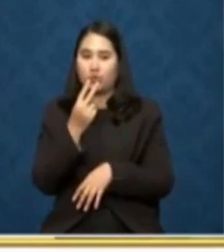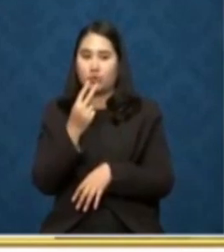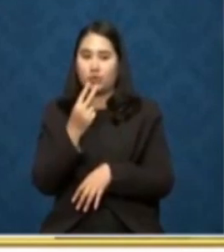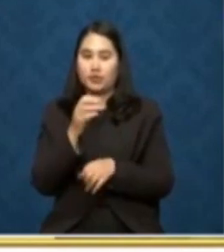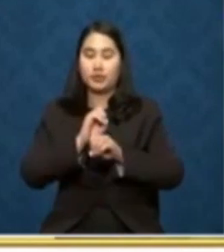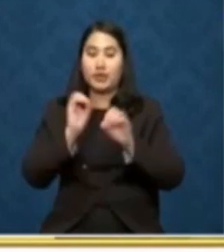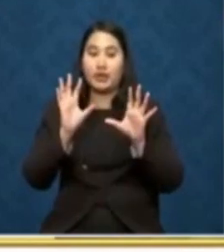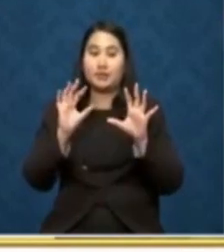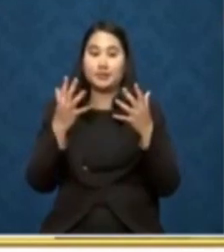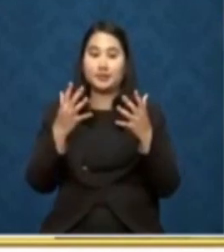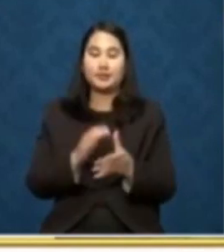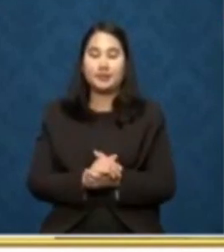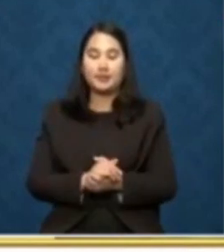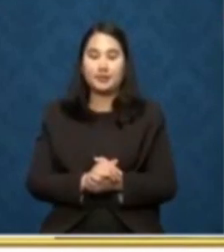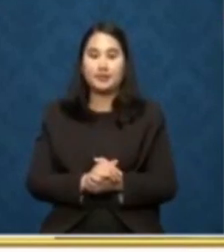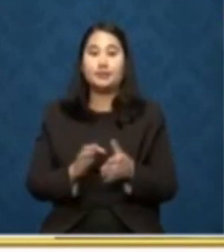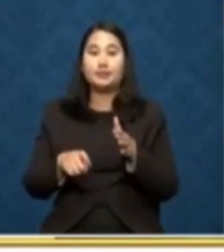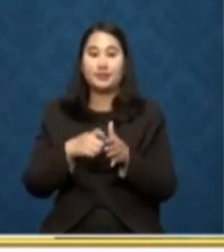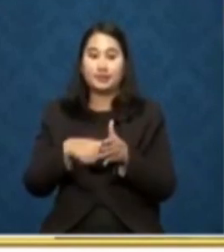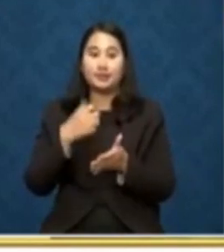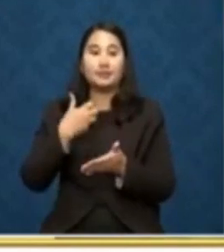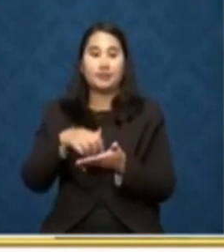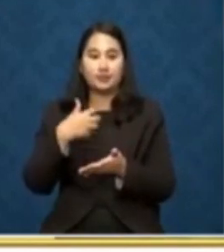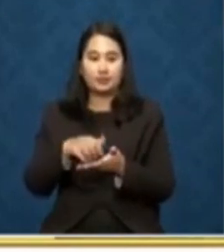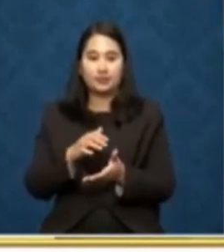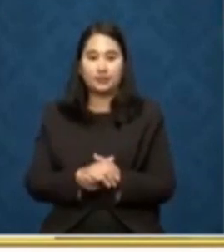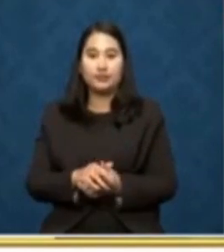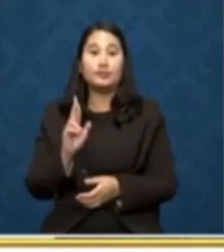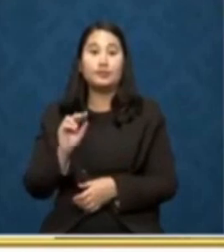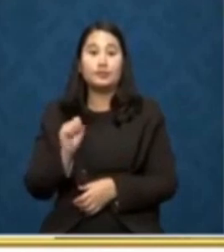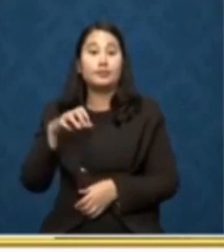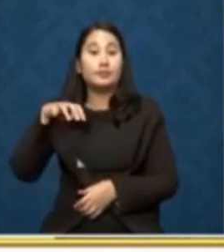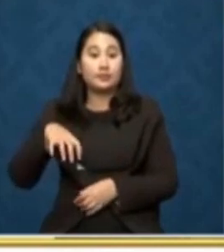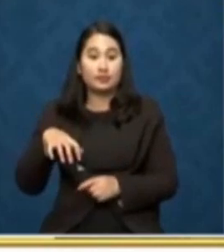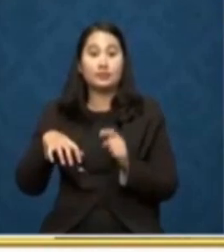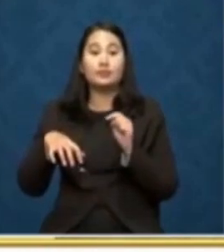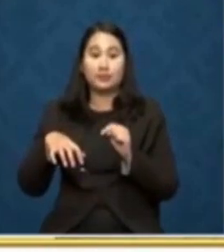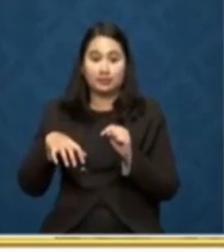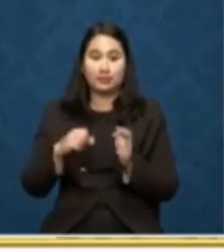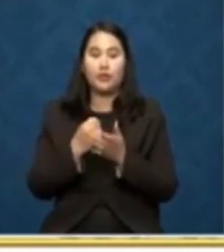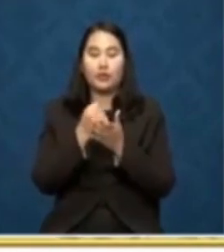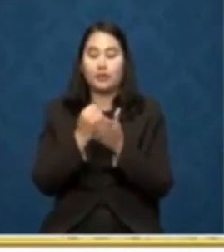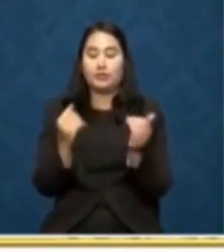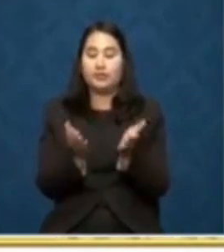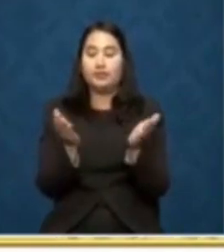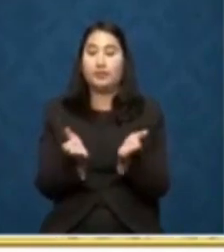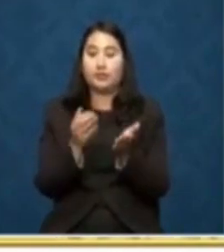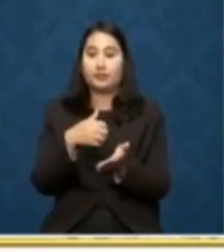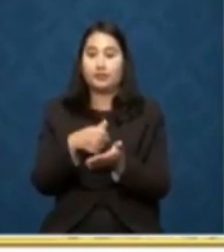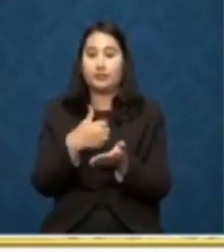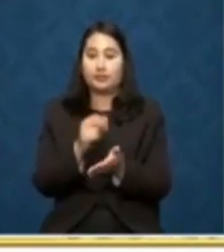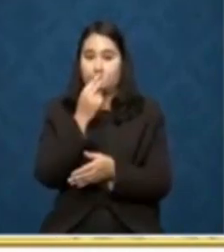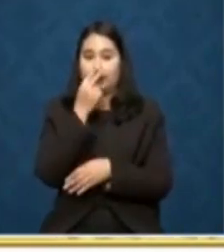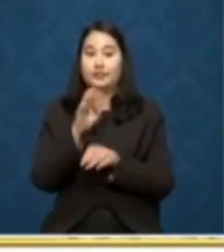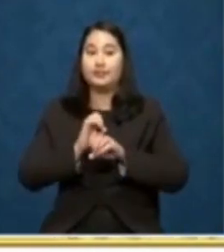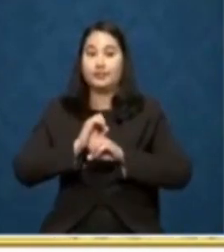เหมอนจะไม่ชดเจนมากนักนี่คเหตุผลครับที่รัษภาหน่าจะต้องช่วยสัวนนะ